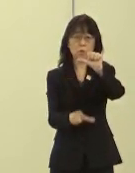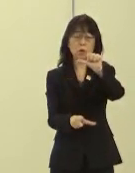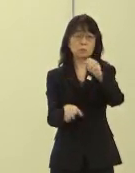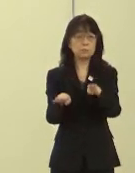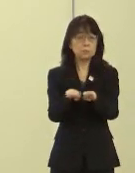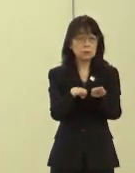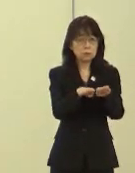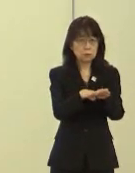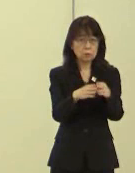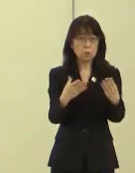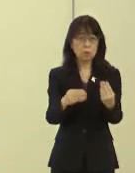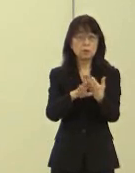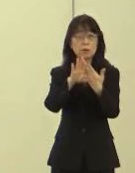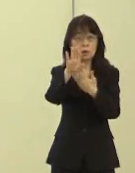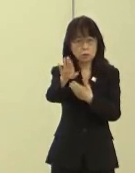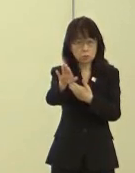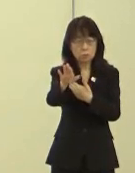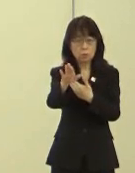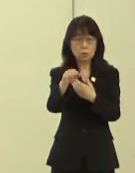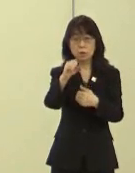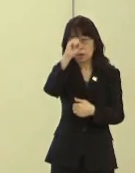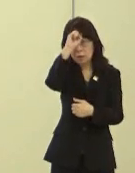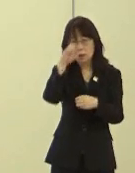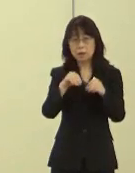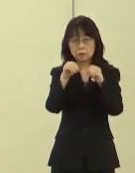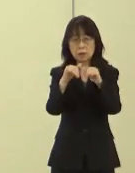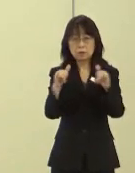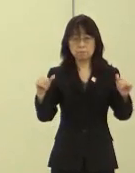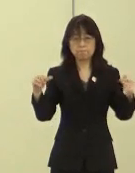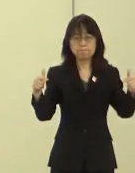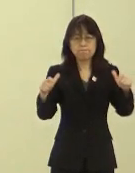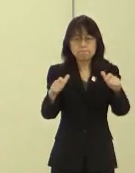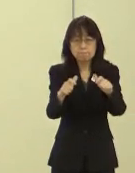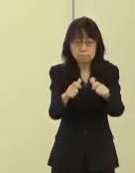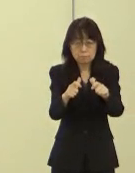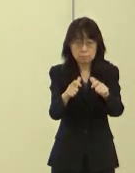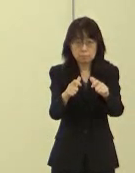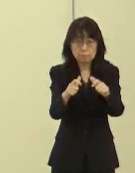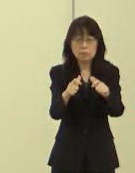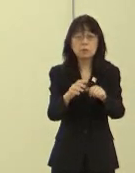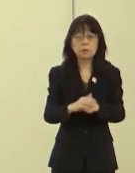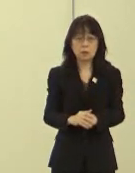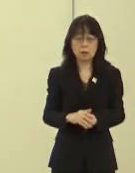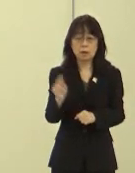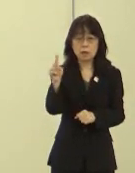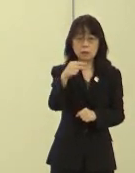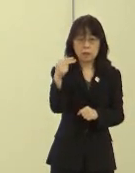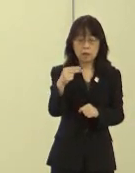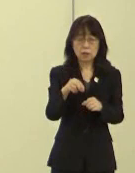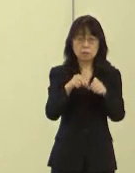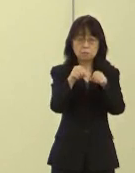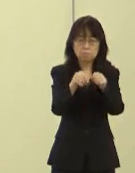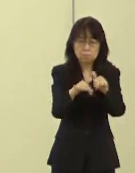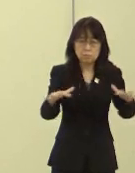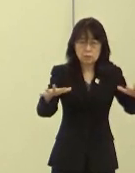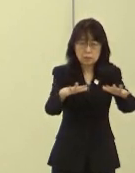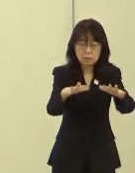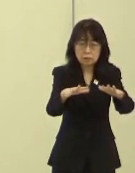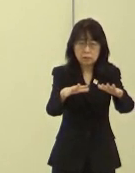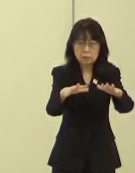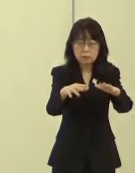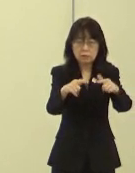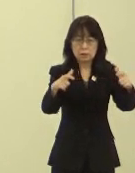から減少をしてきてございまして、いわゆる第2波の収束局面